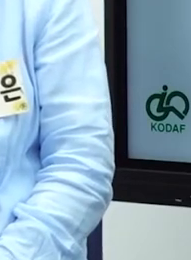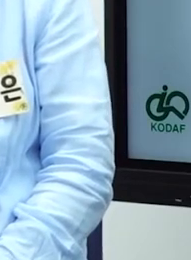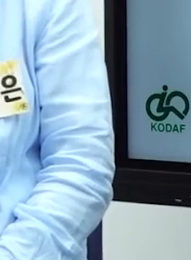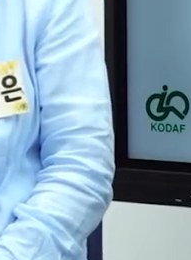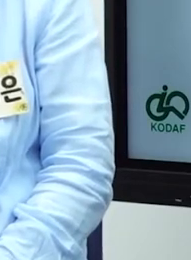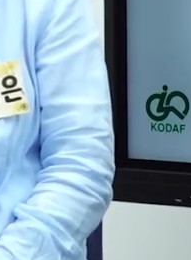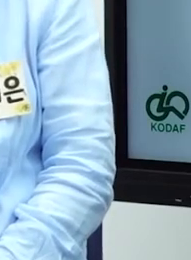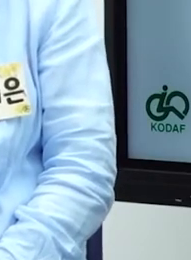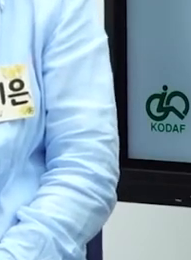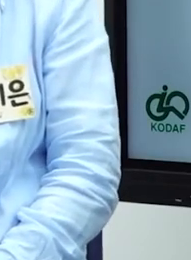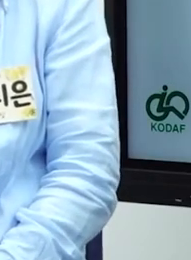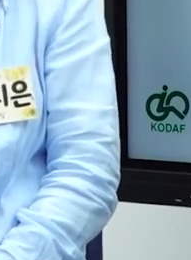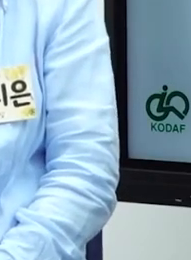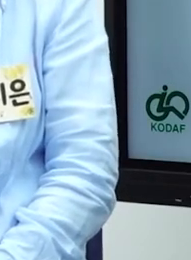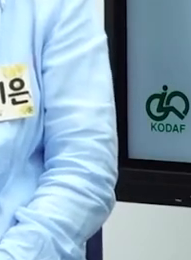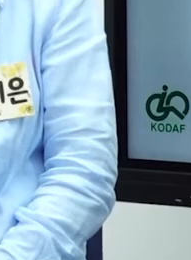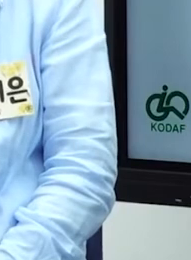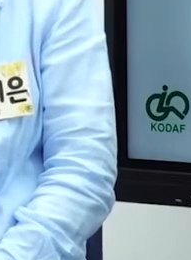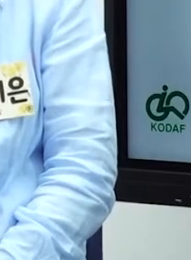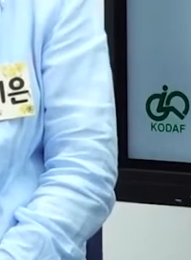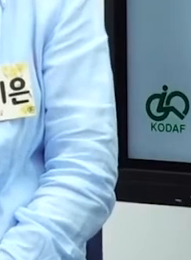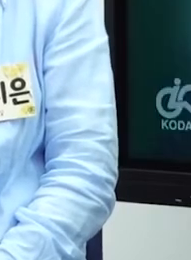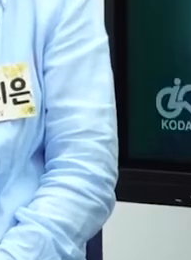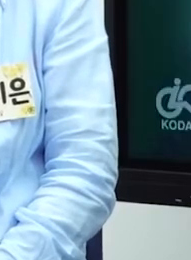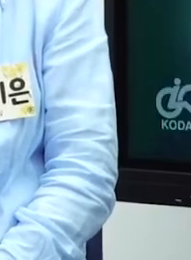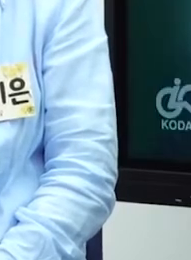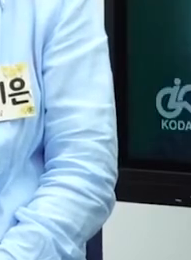어업을 해서 이제 수산시장에서